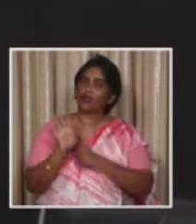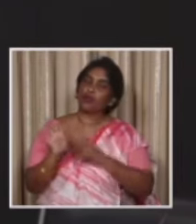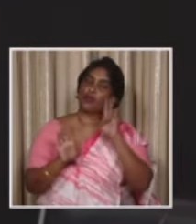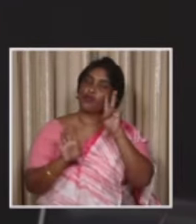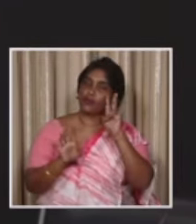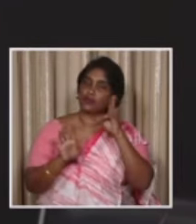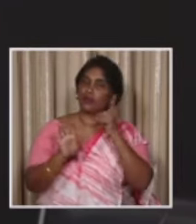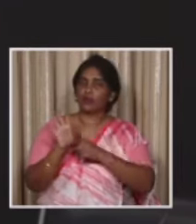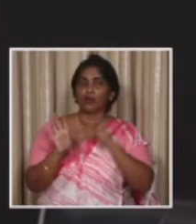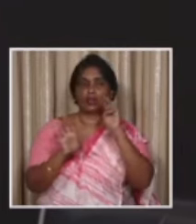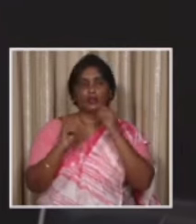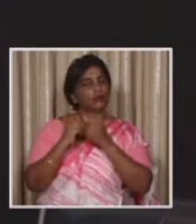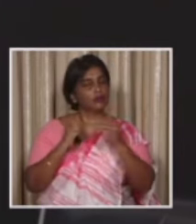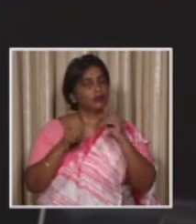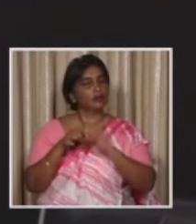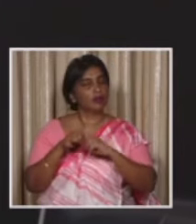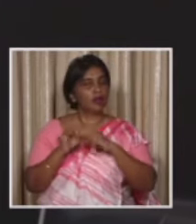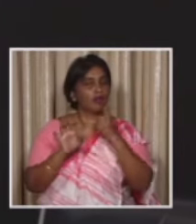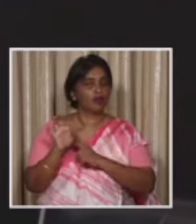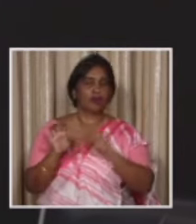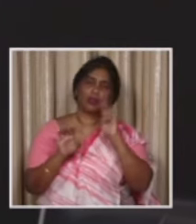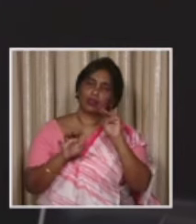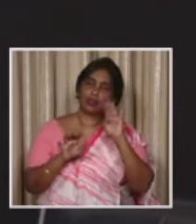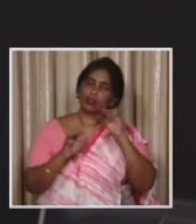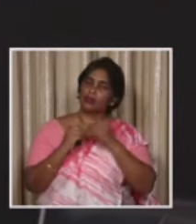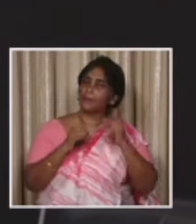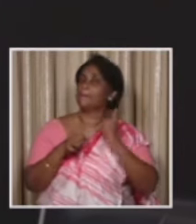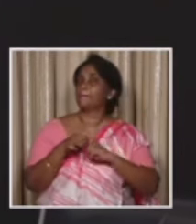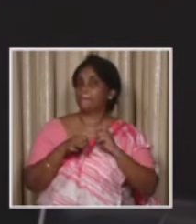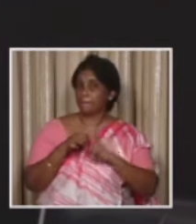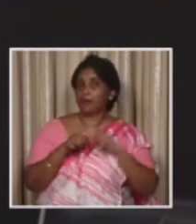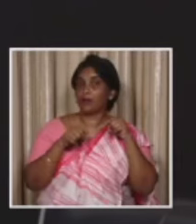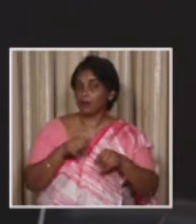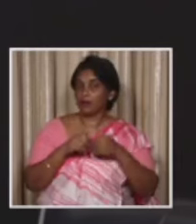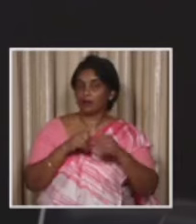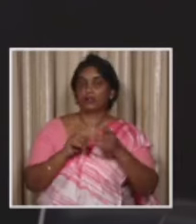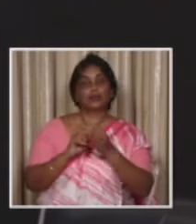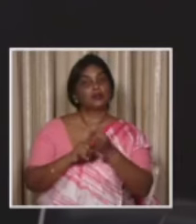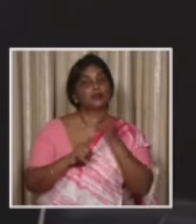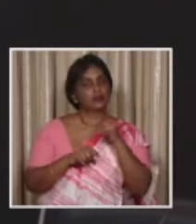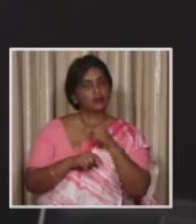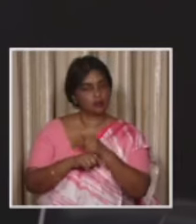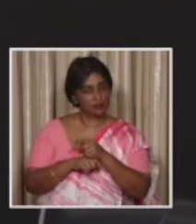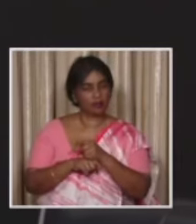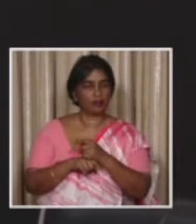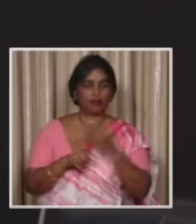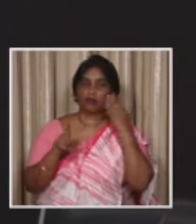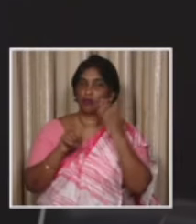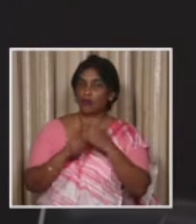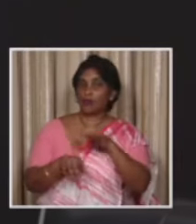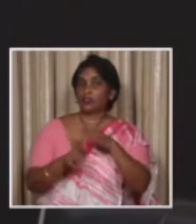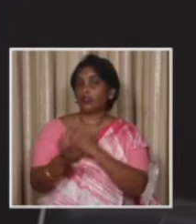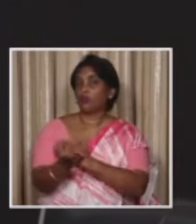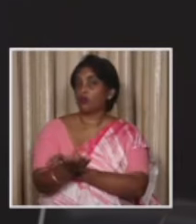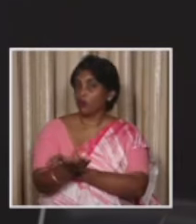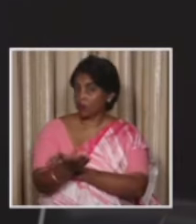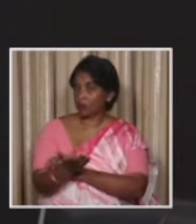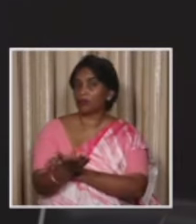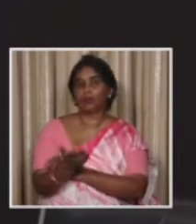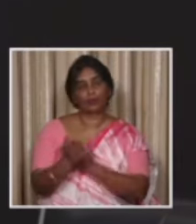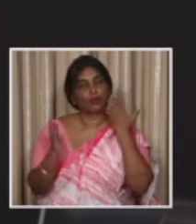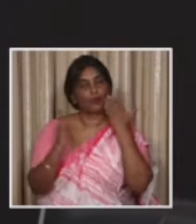30ක ඉඳලා තිබ්බ ප්‍රශ්න, අවුරුදු 30 40ක තිබ්බ ප්‍රශ්න අද තමයි මේ ජනාධිපතිතුමා මේ ඔප්පු වැඩ